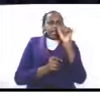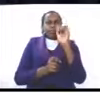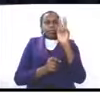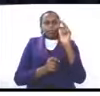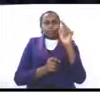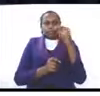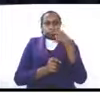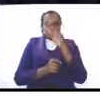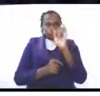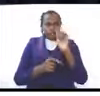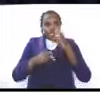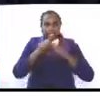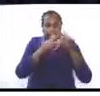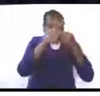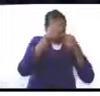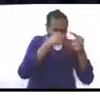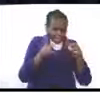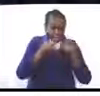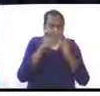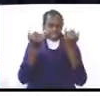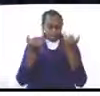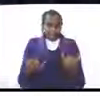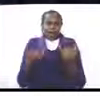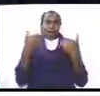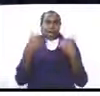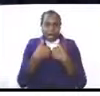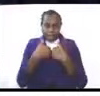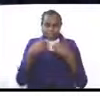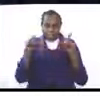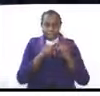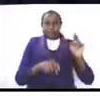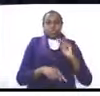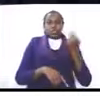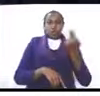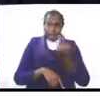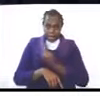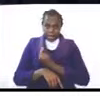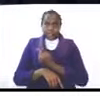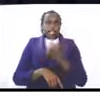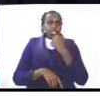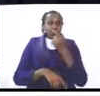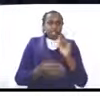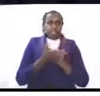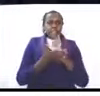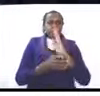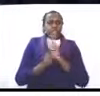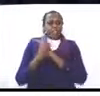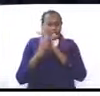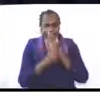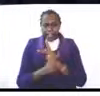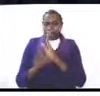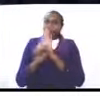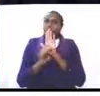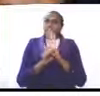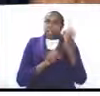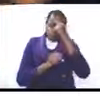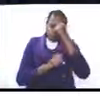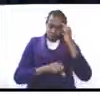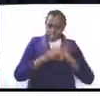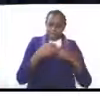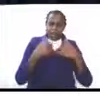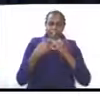utafika. Na wakati ndio huu umefika hata kwetu. Tunaambiwa tuwe waangalifu, sababu wakati tumekosa